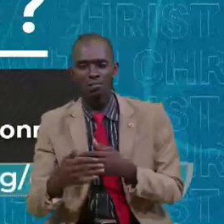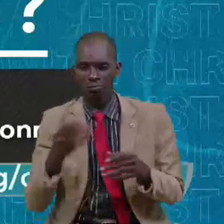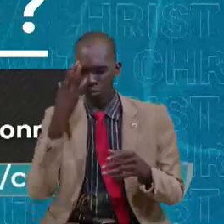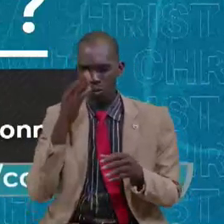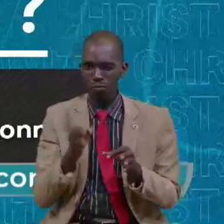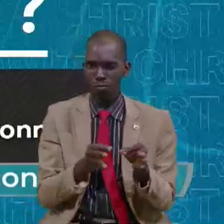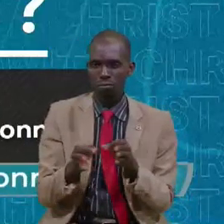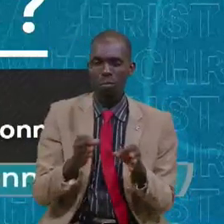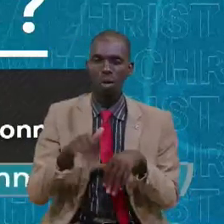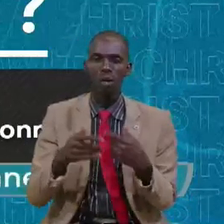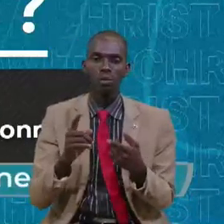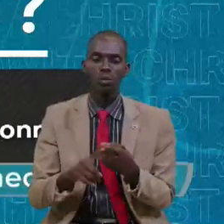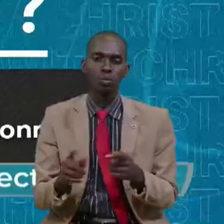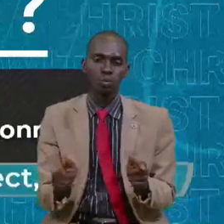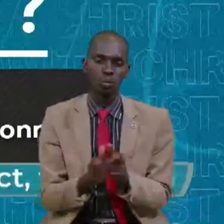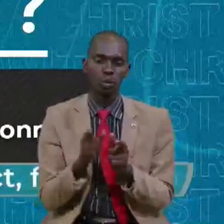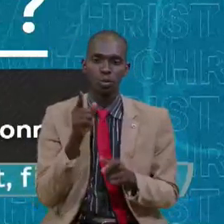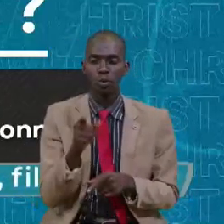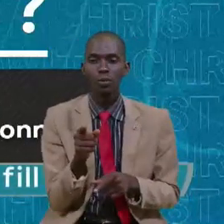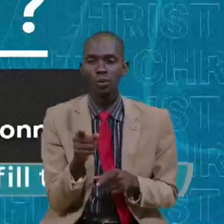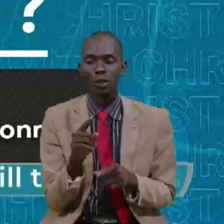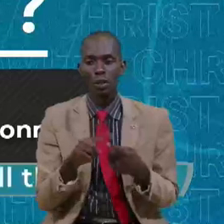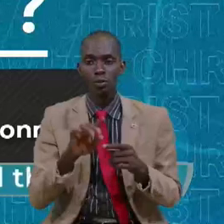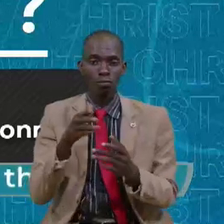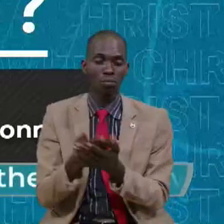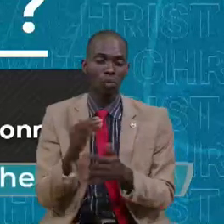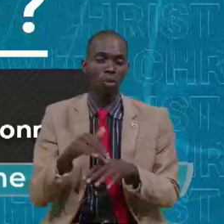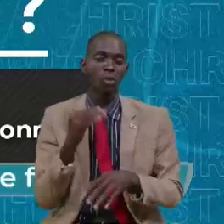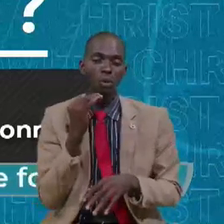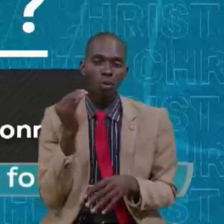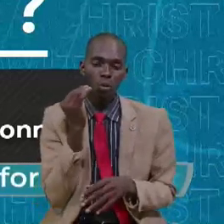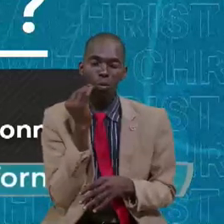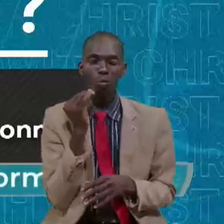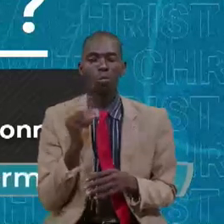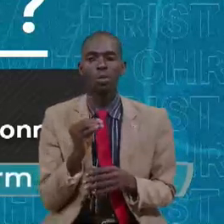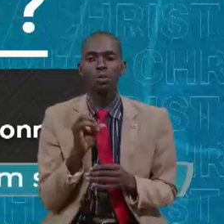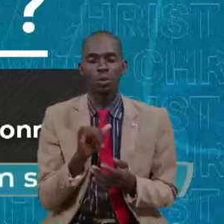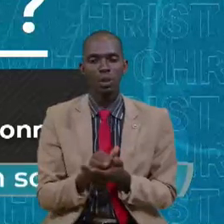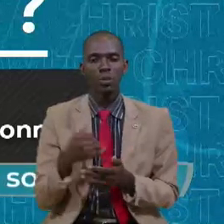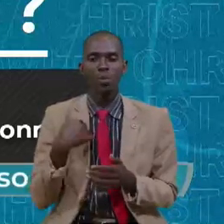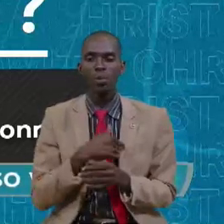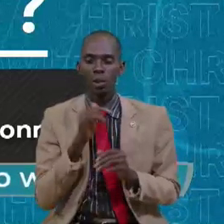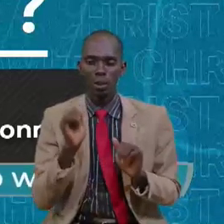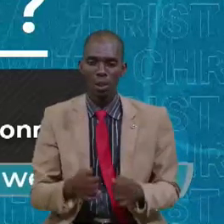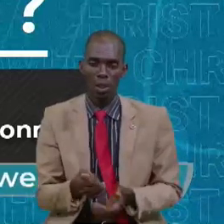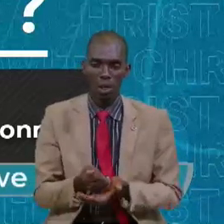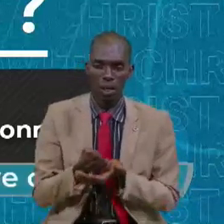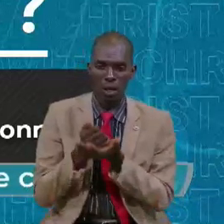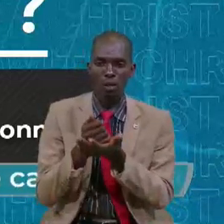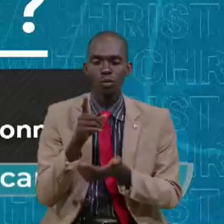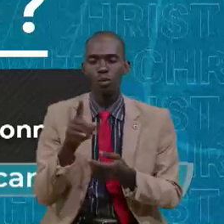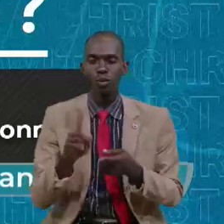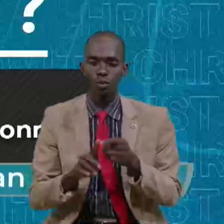Donnez tous les détails, les informations qu'on vous demandera pour qu'on puisse vous aider dans votre nouvelle foi.